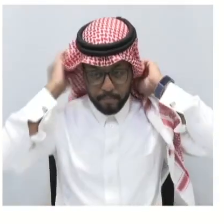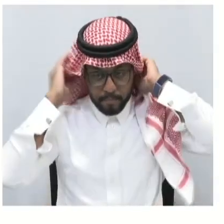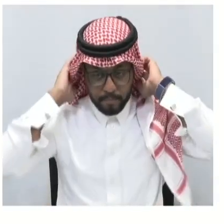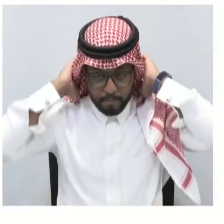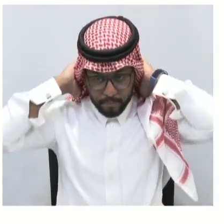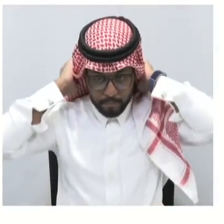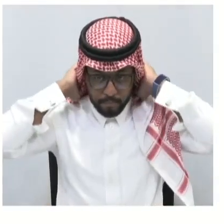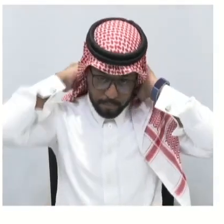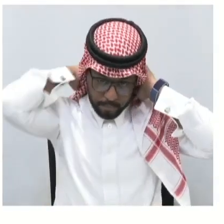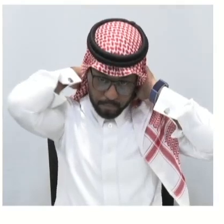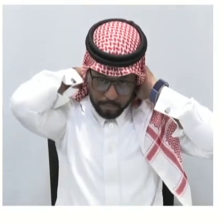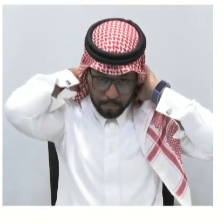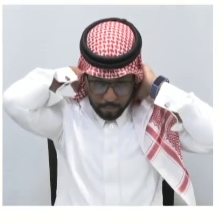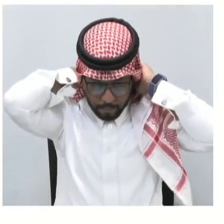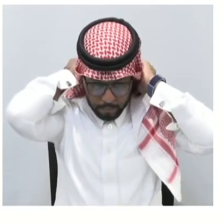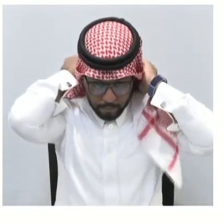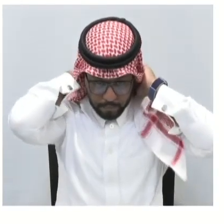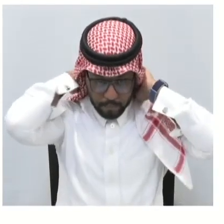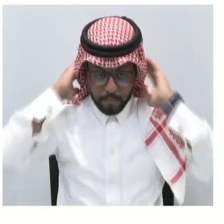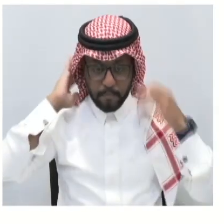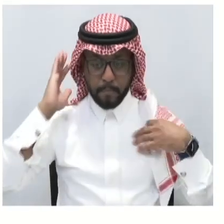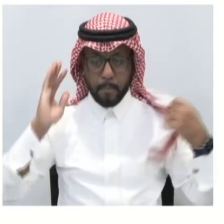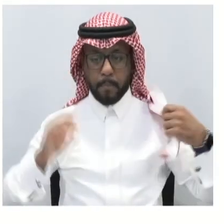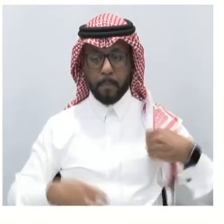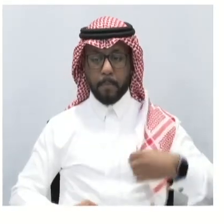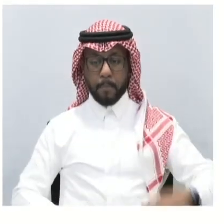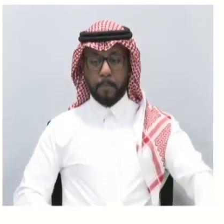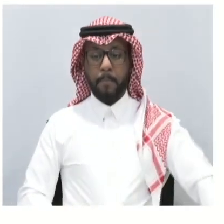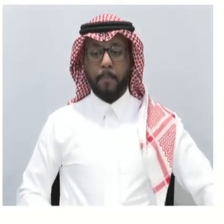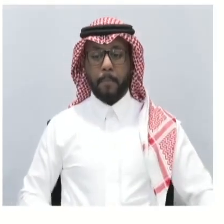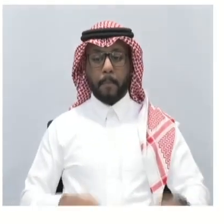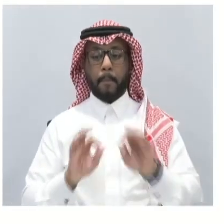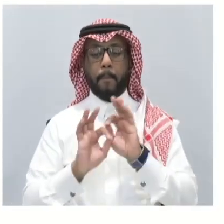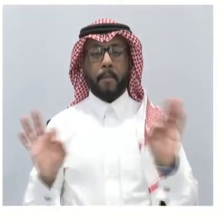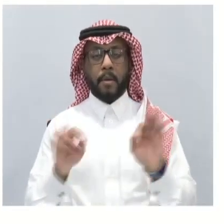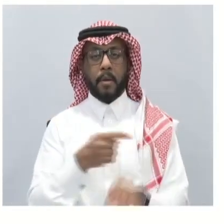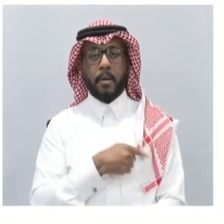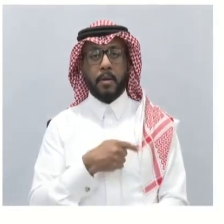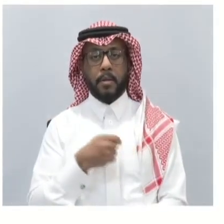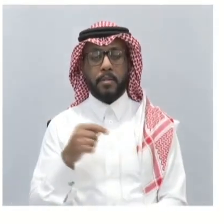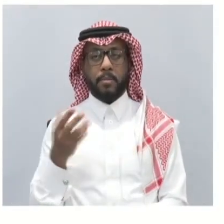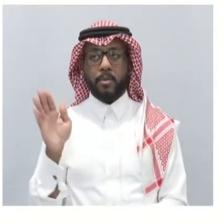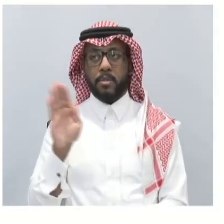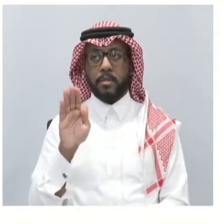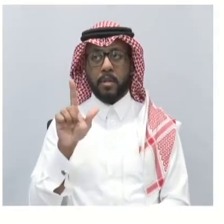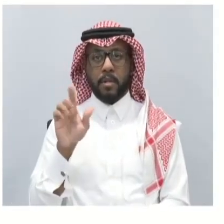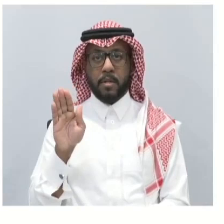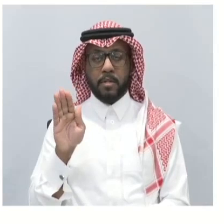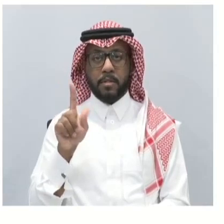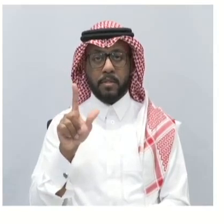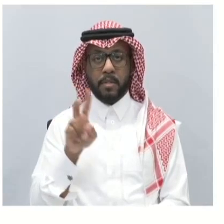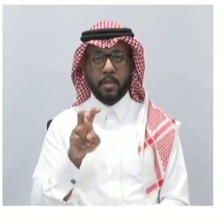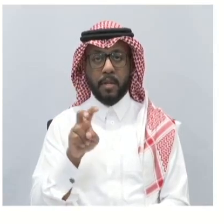يوم تغذى عليها هذه اسميها سلسله غذائيه ليش